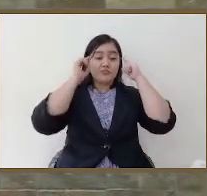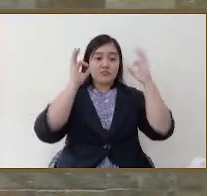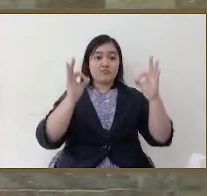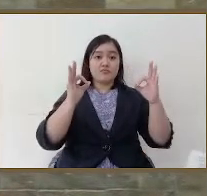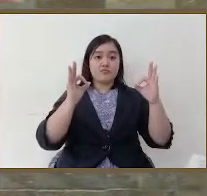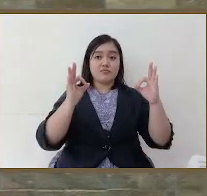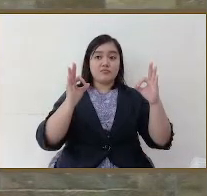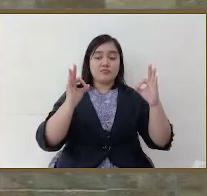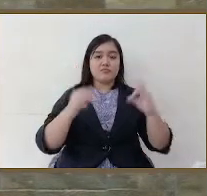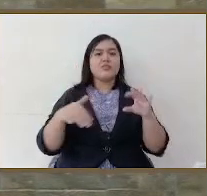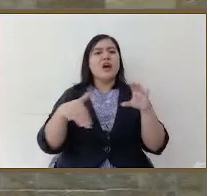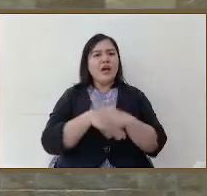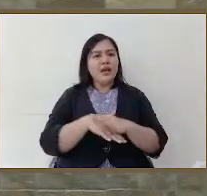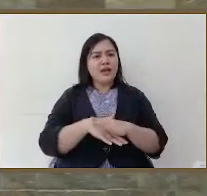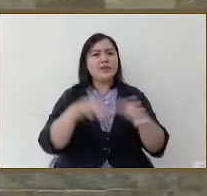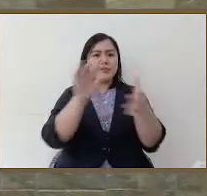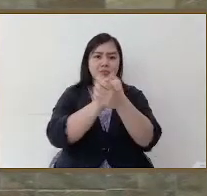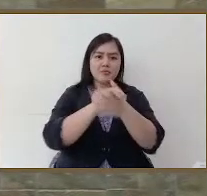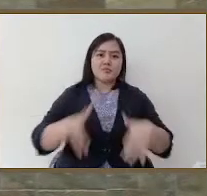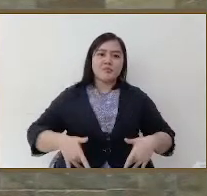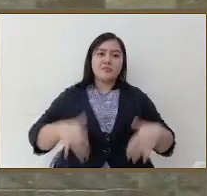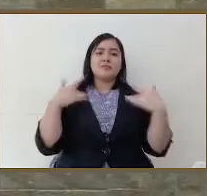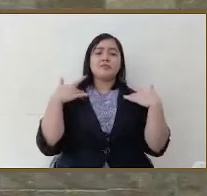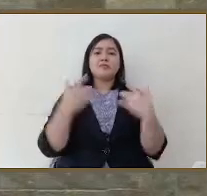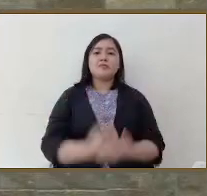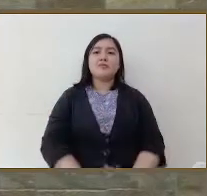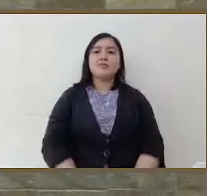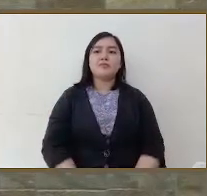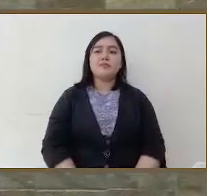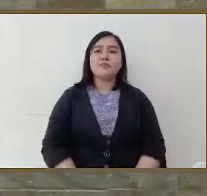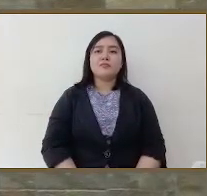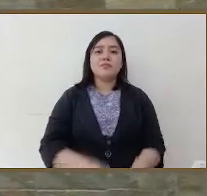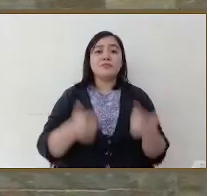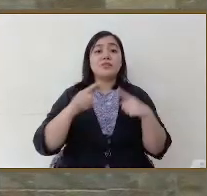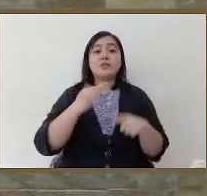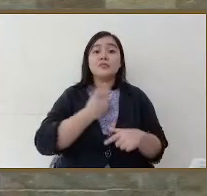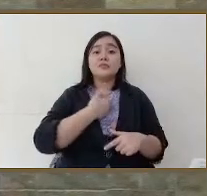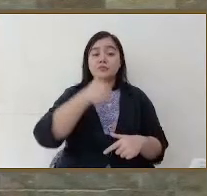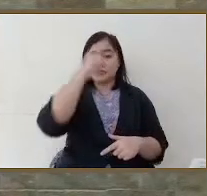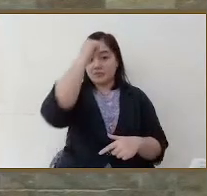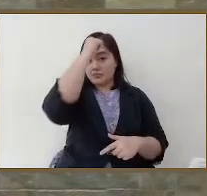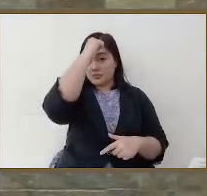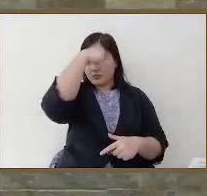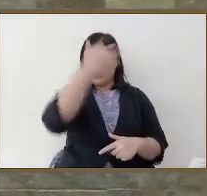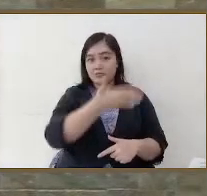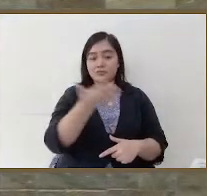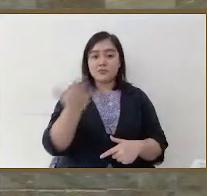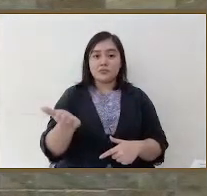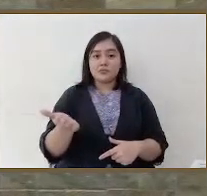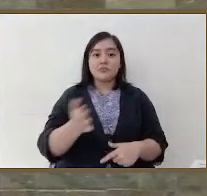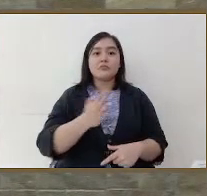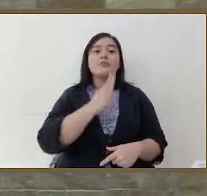sa buhay ng pag-aasawa. And by the way, let me remind you, young people, be careful.